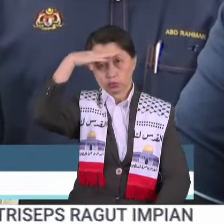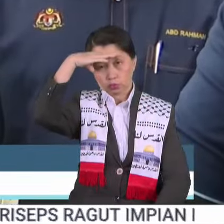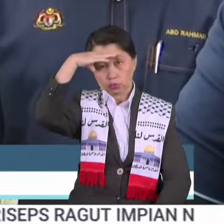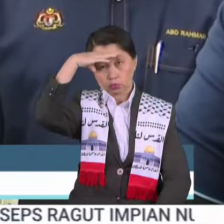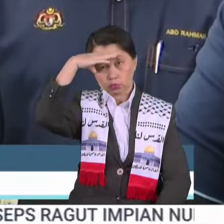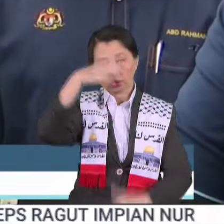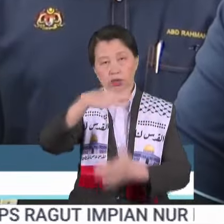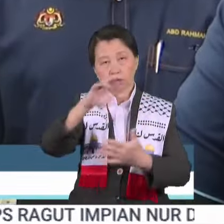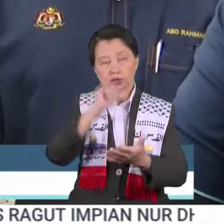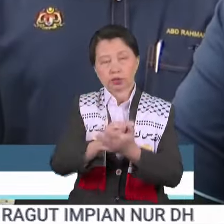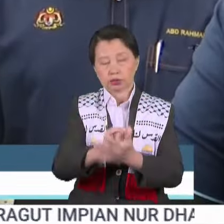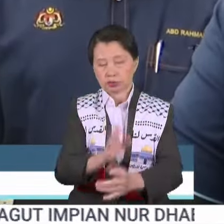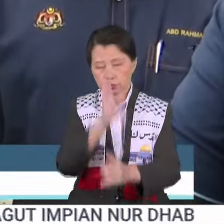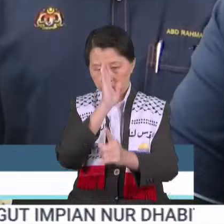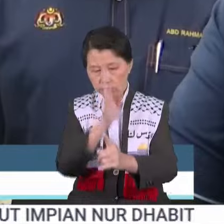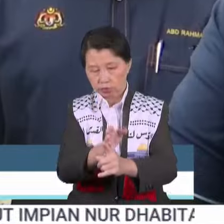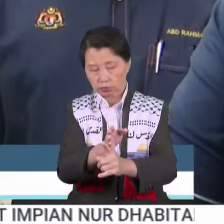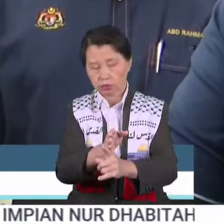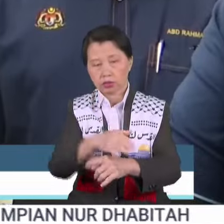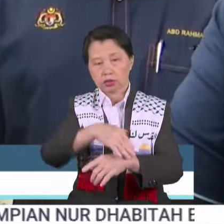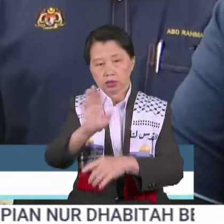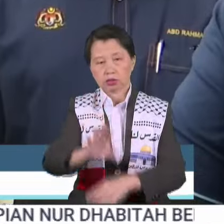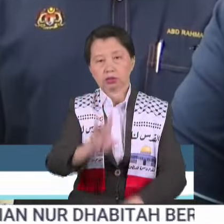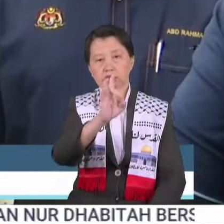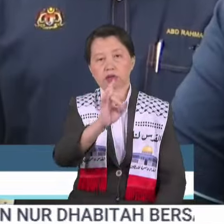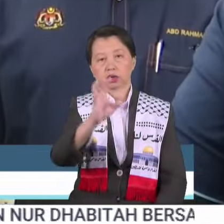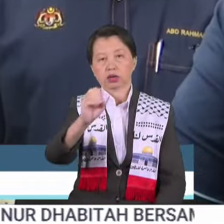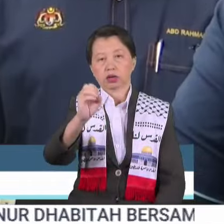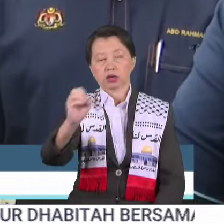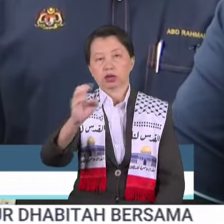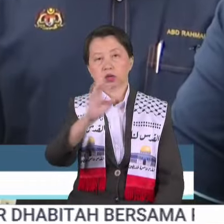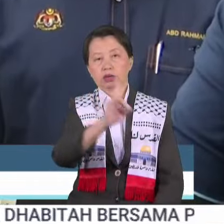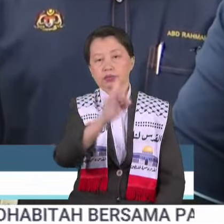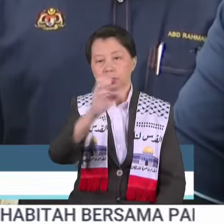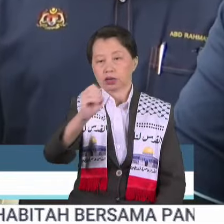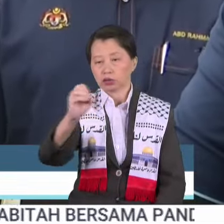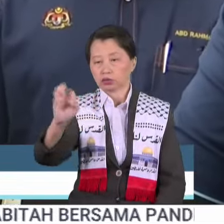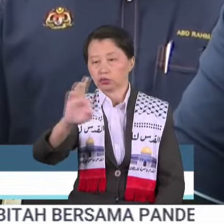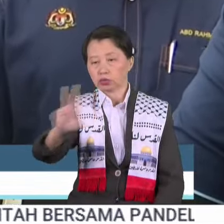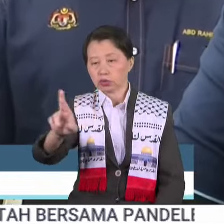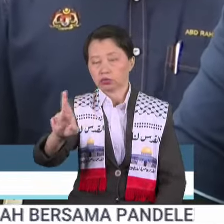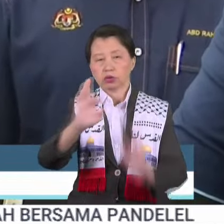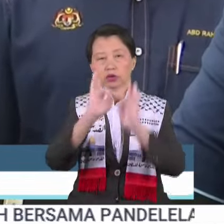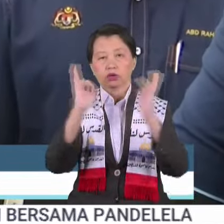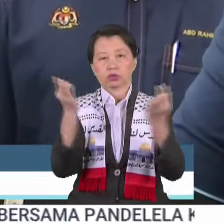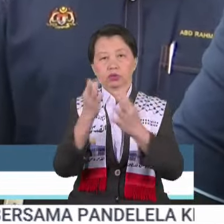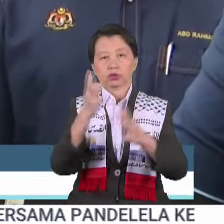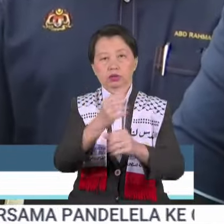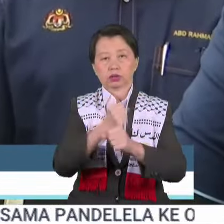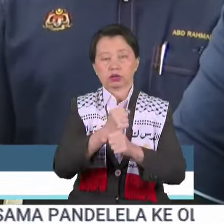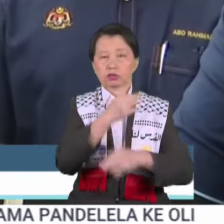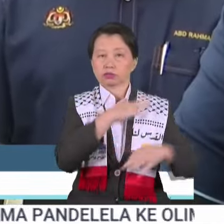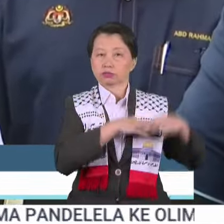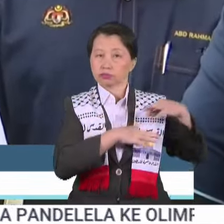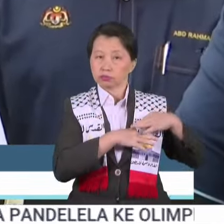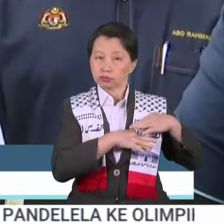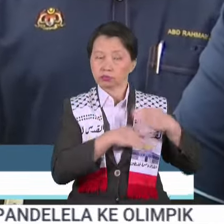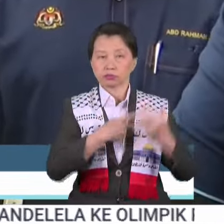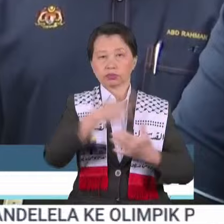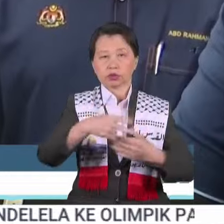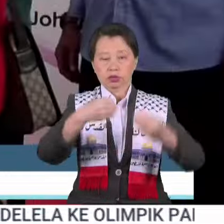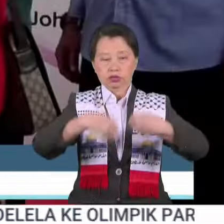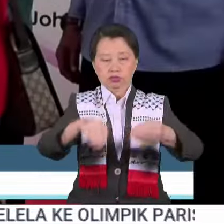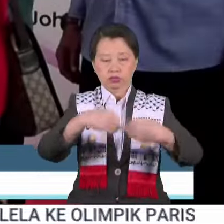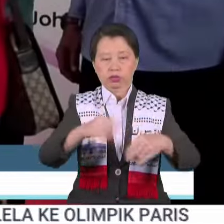sasarannya, kita sasarkan lebih 800,000 keluarga akan mendapat manfaat daripada program